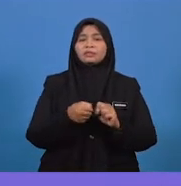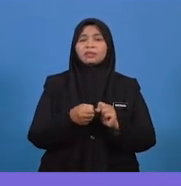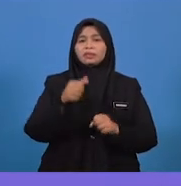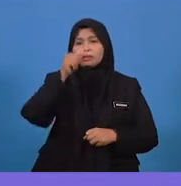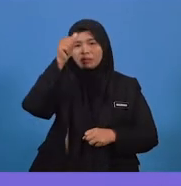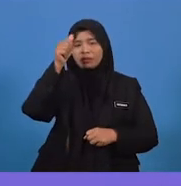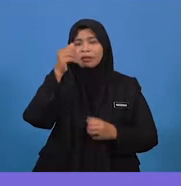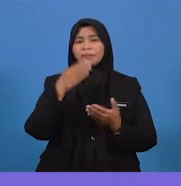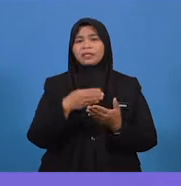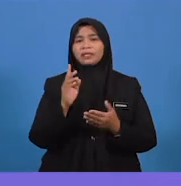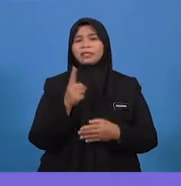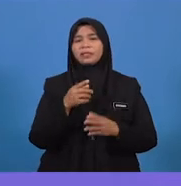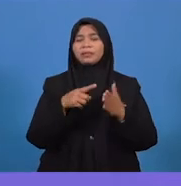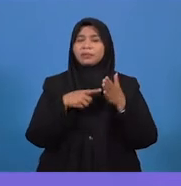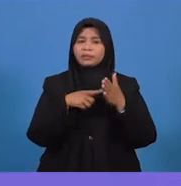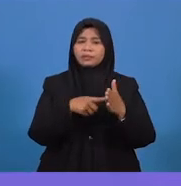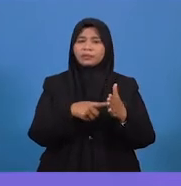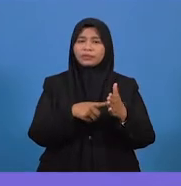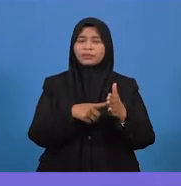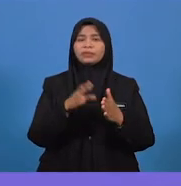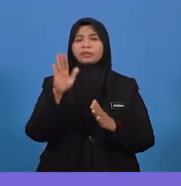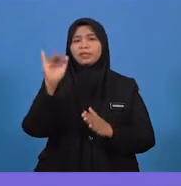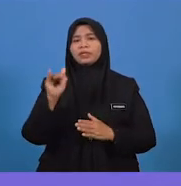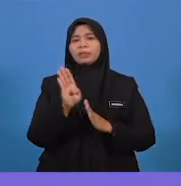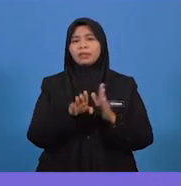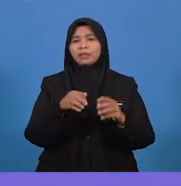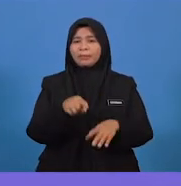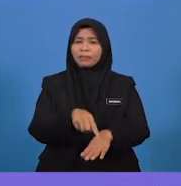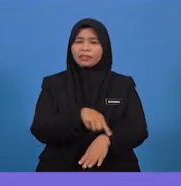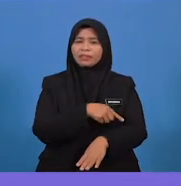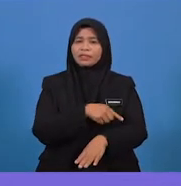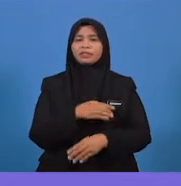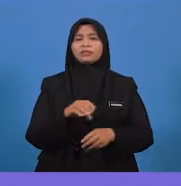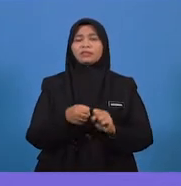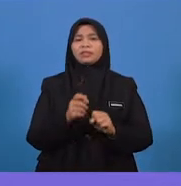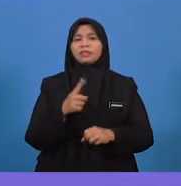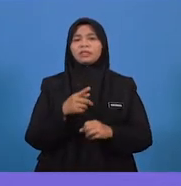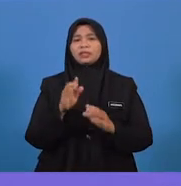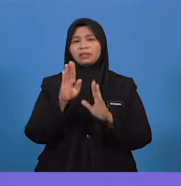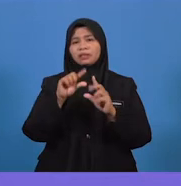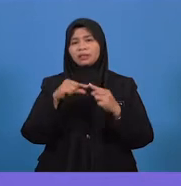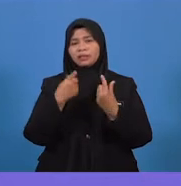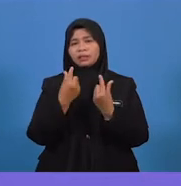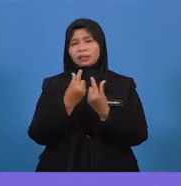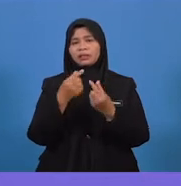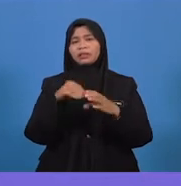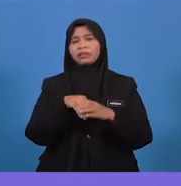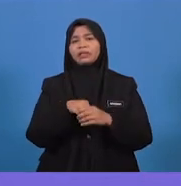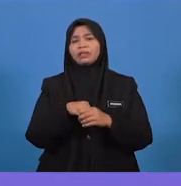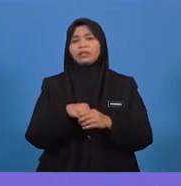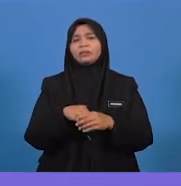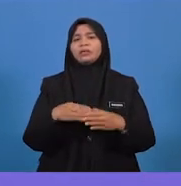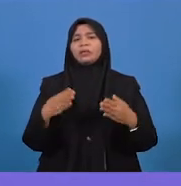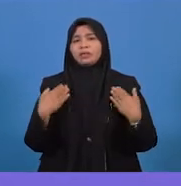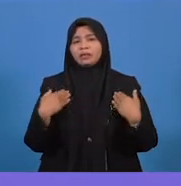kita hidayah yang berpanjangan dan semoga kita semua tergolong dalam kalangan hamba Allah yang taat dan takut